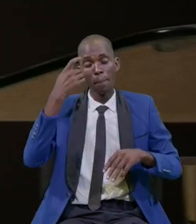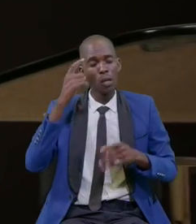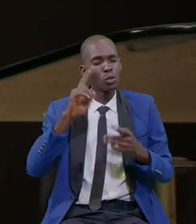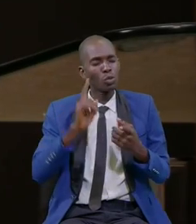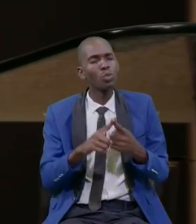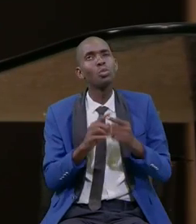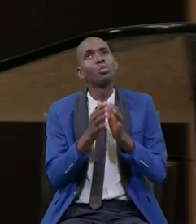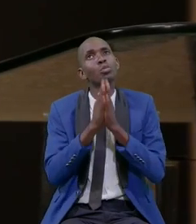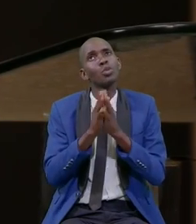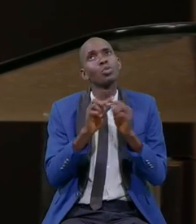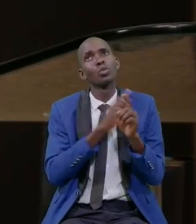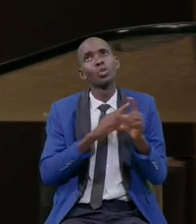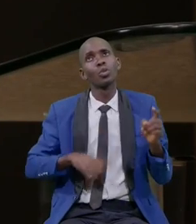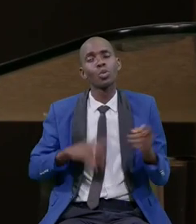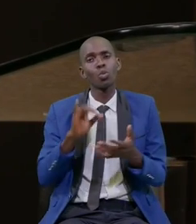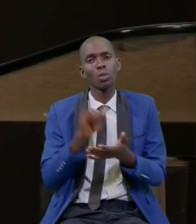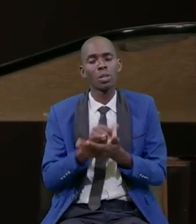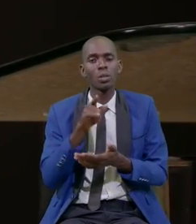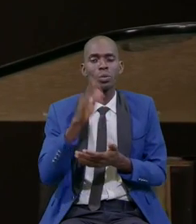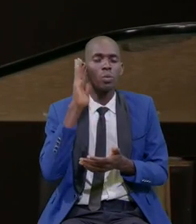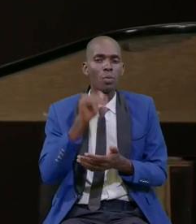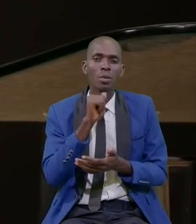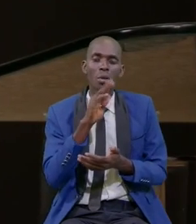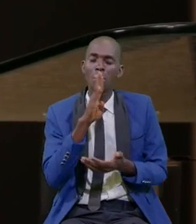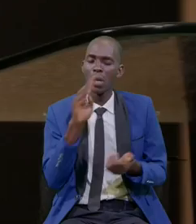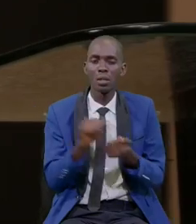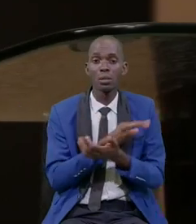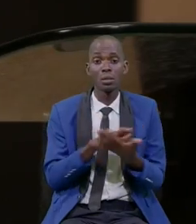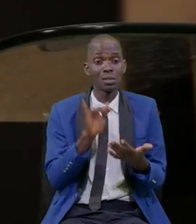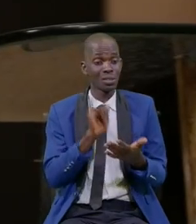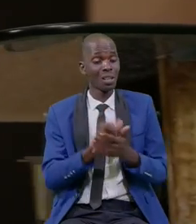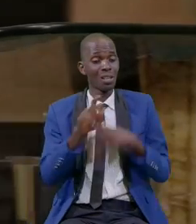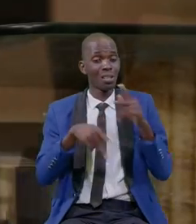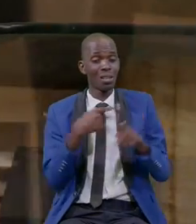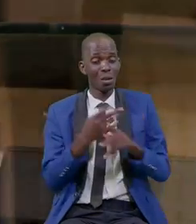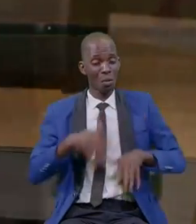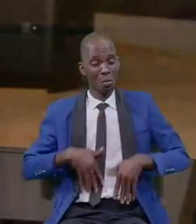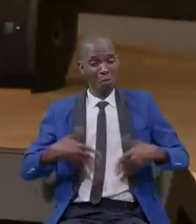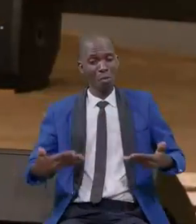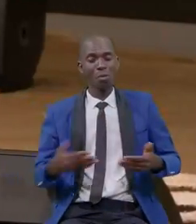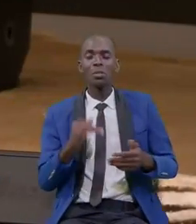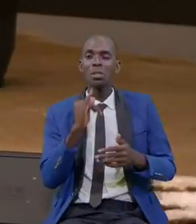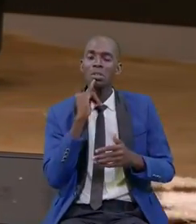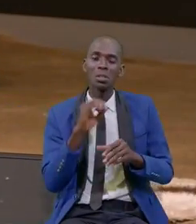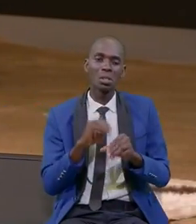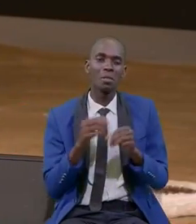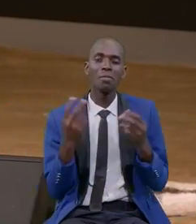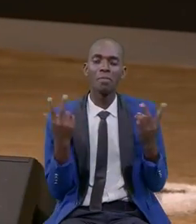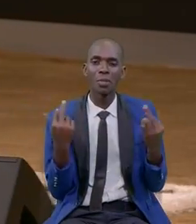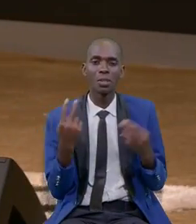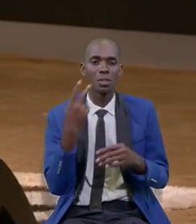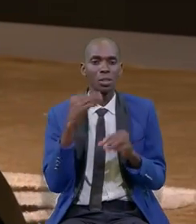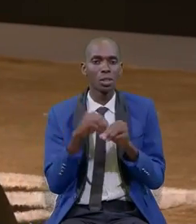chercher le Seigneur pour que tu ne périsses pas. Cela n'est pas agréable, une conversion agréable à Dieu.